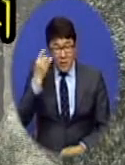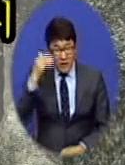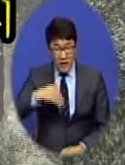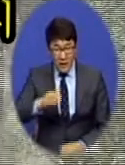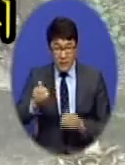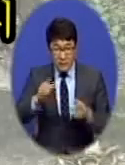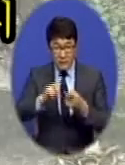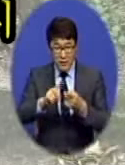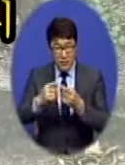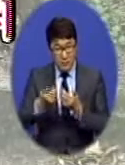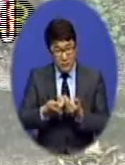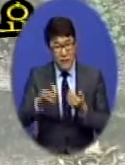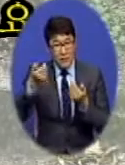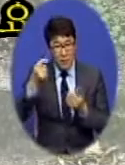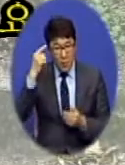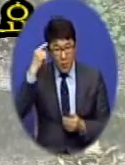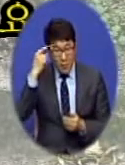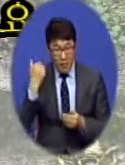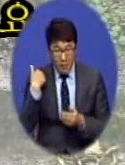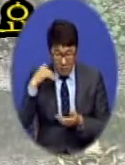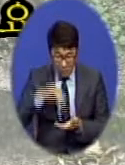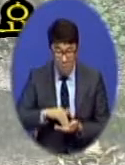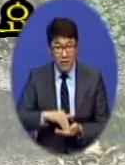작은 길도 그냥 떠나지 왜